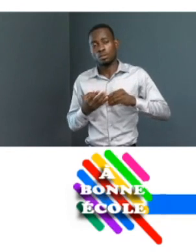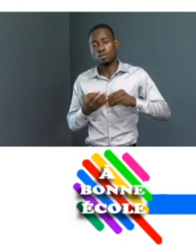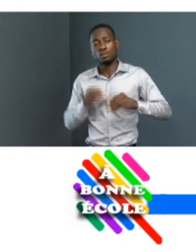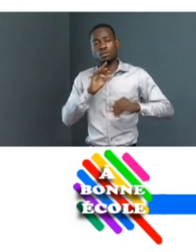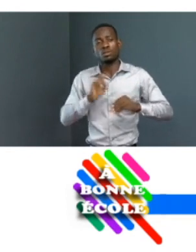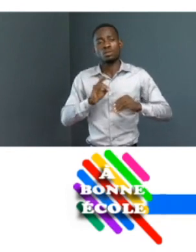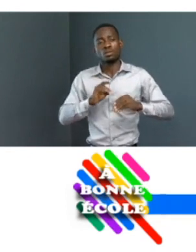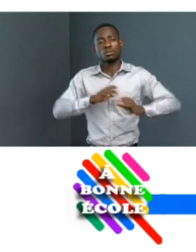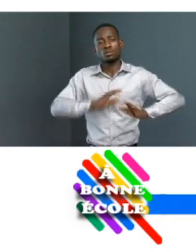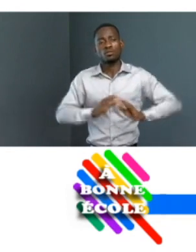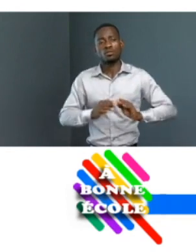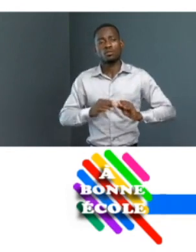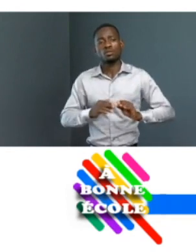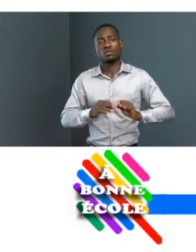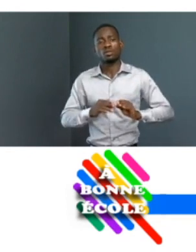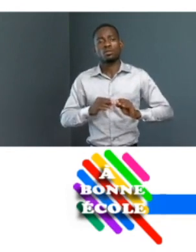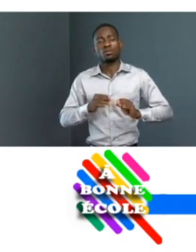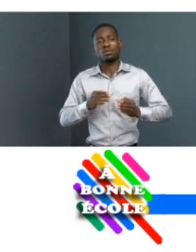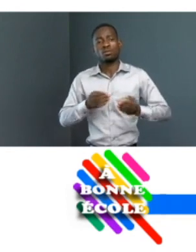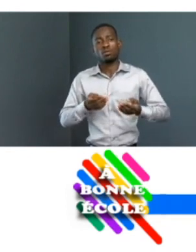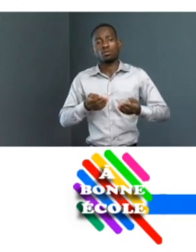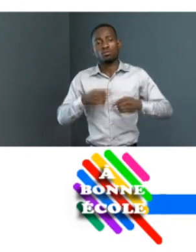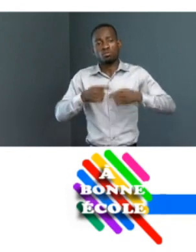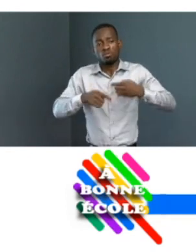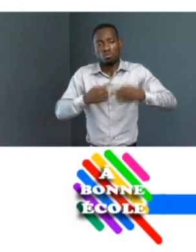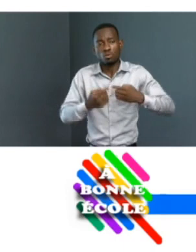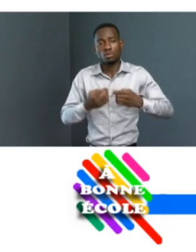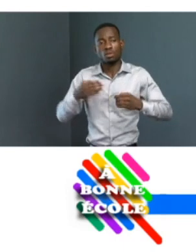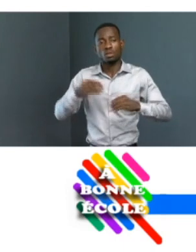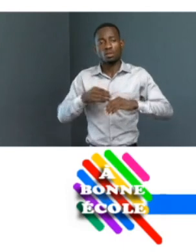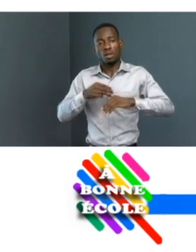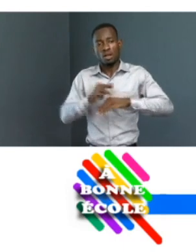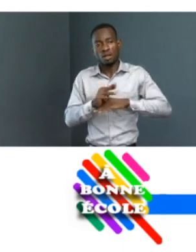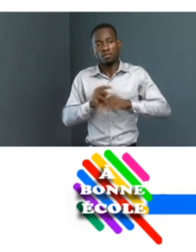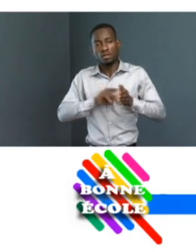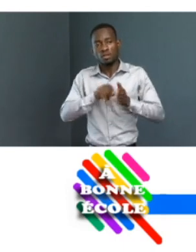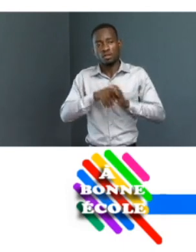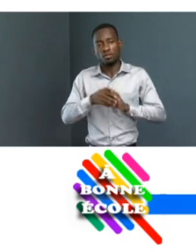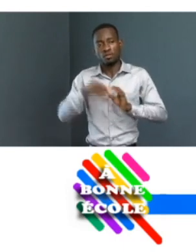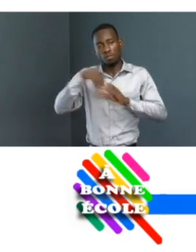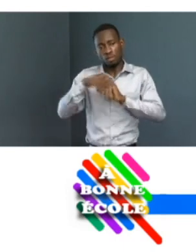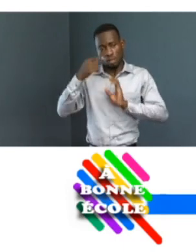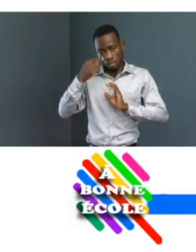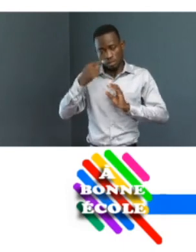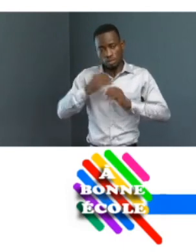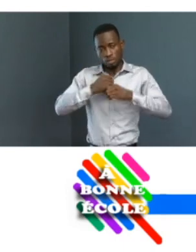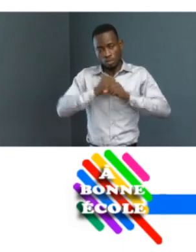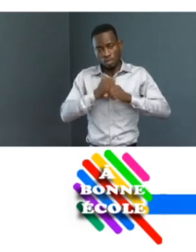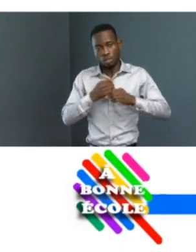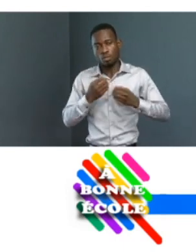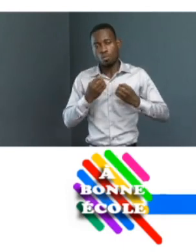Donc, ce faisant, on risque d'envoyer les virus au niveau de l'œil, ce qui peut nous créer beaucoup de